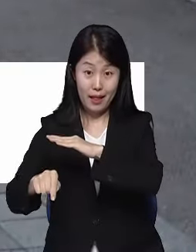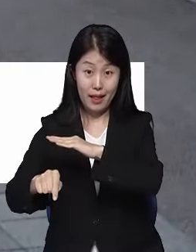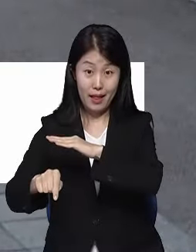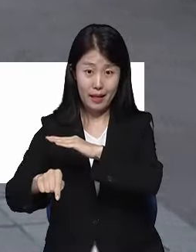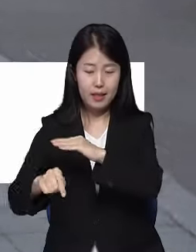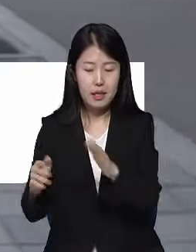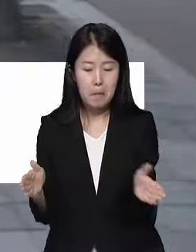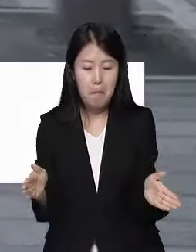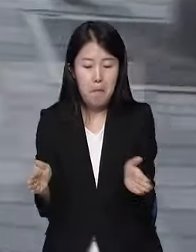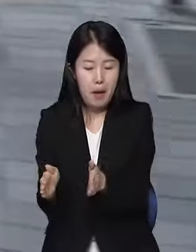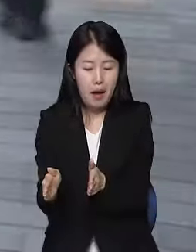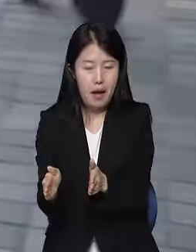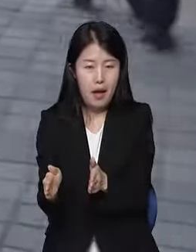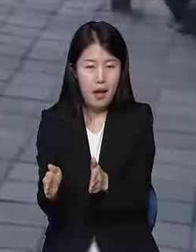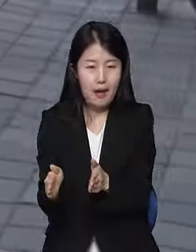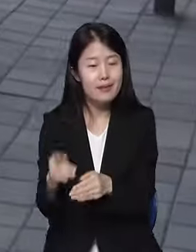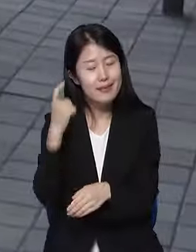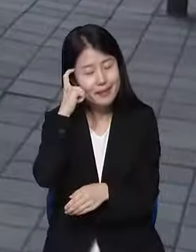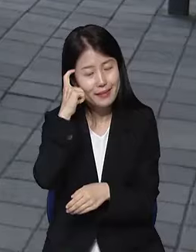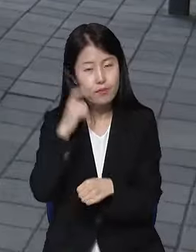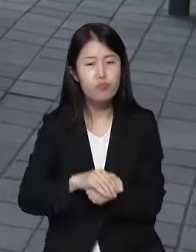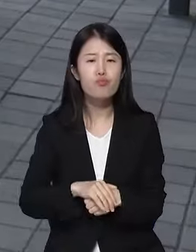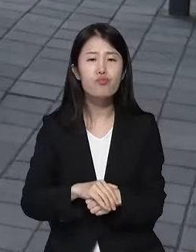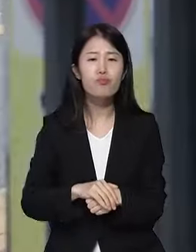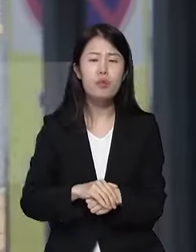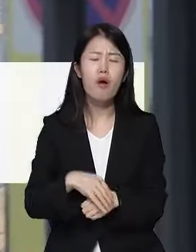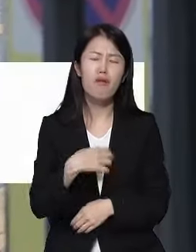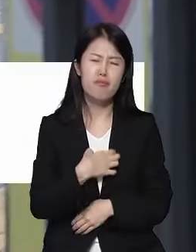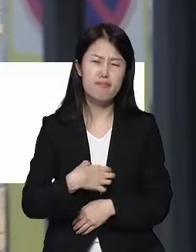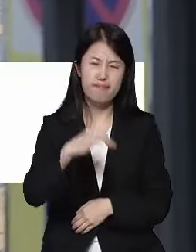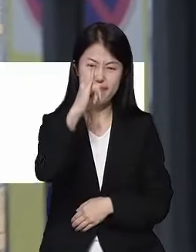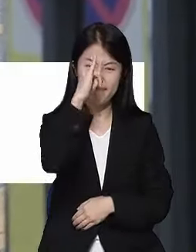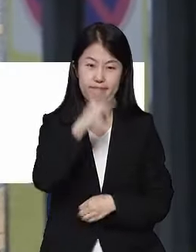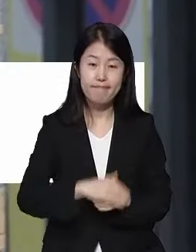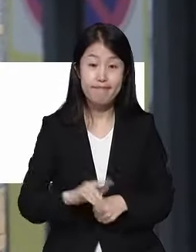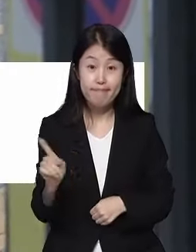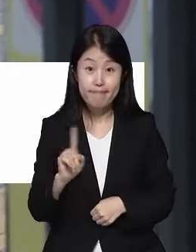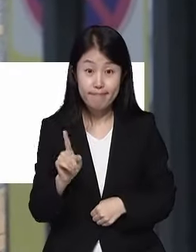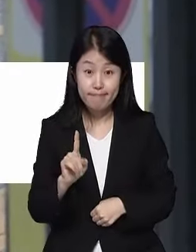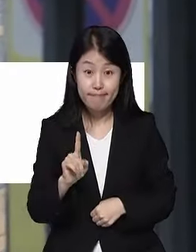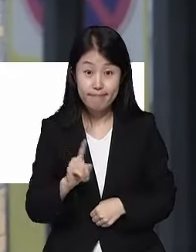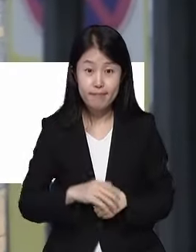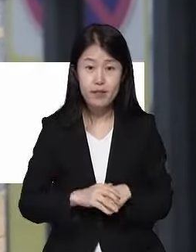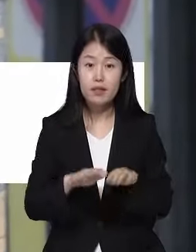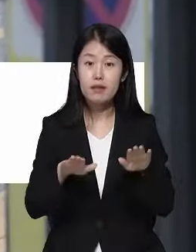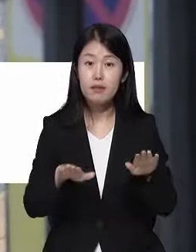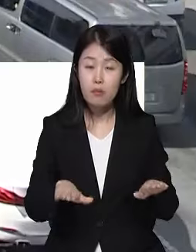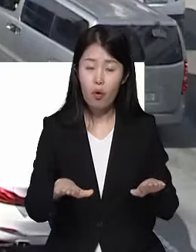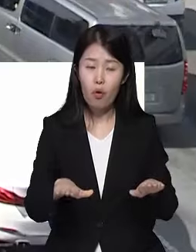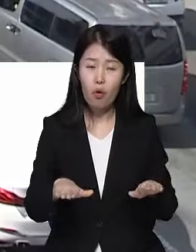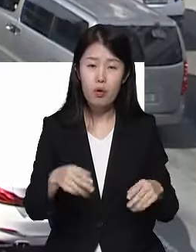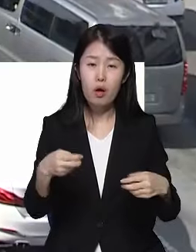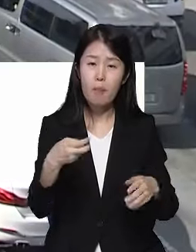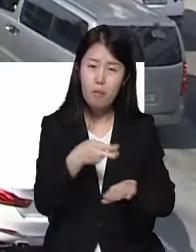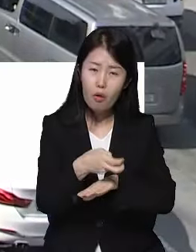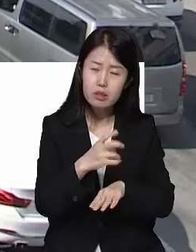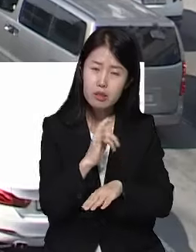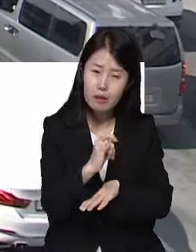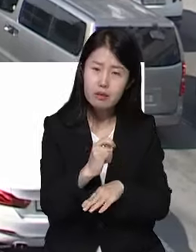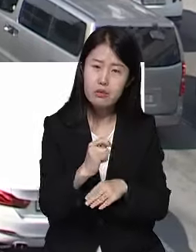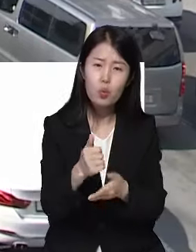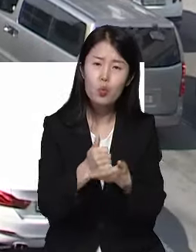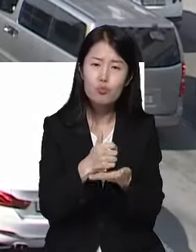다이어트가 검토되고 있습니다. 우려는 여전히 큽니다. 대중교통 수송 분담률이 20%를 밑도는